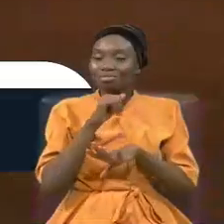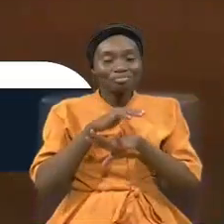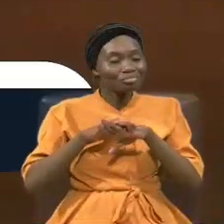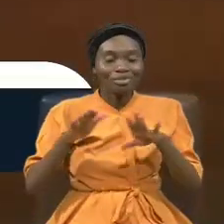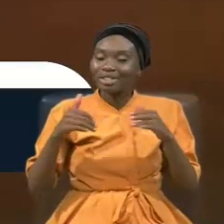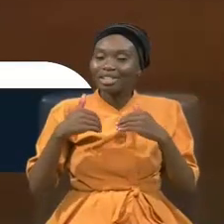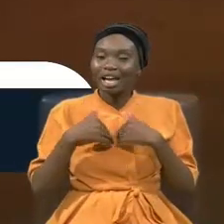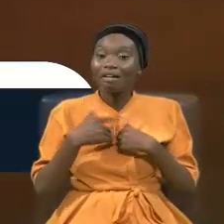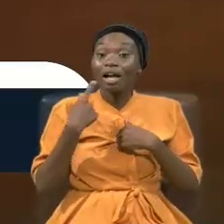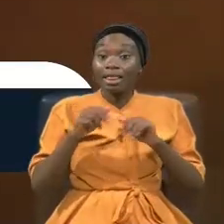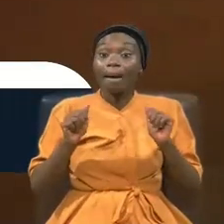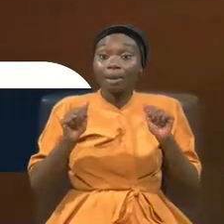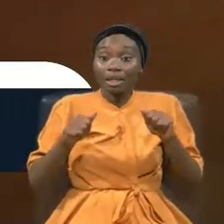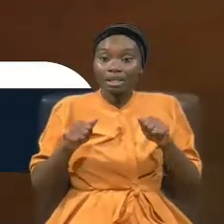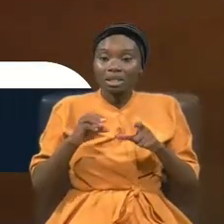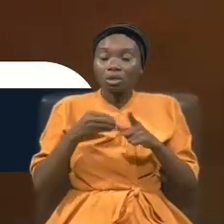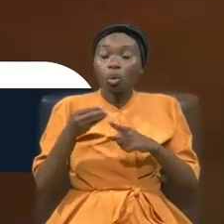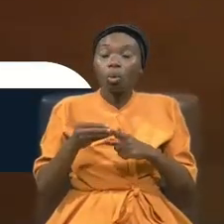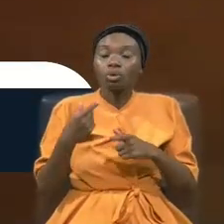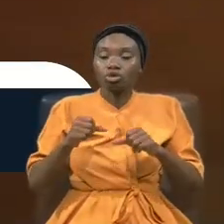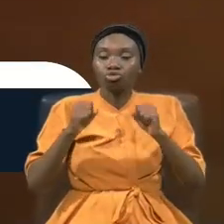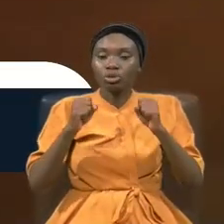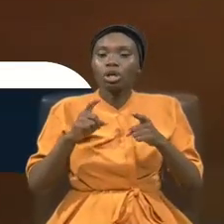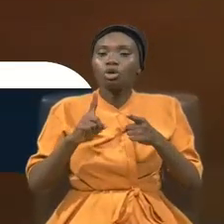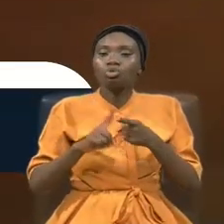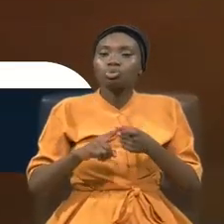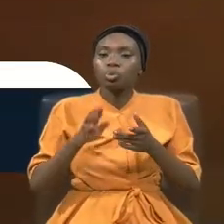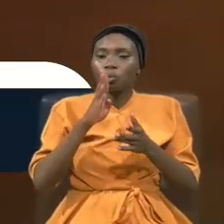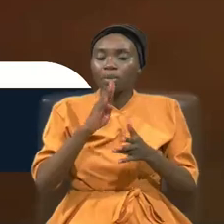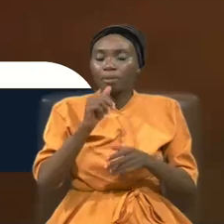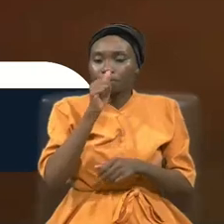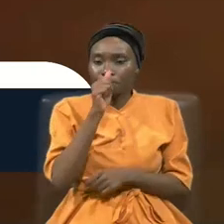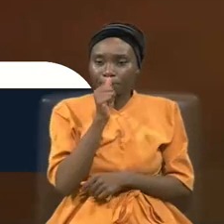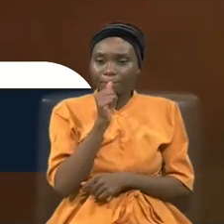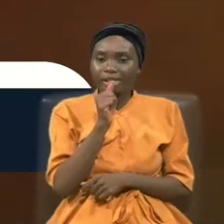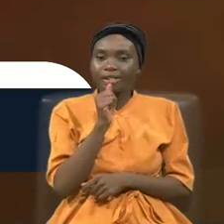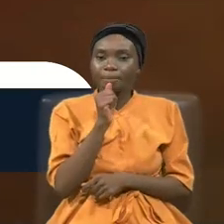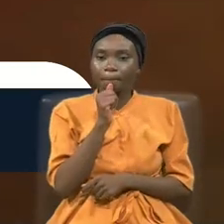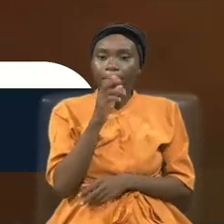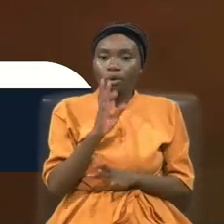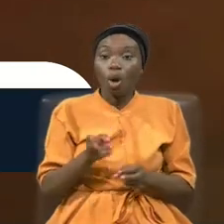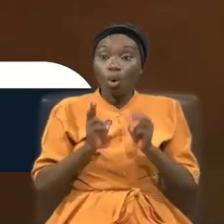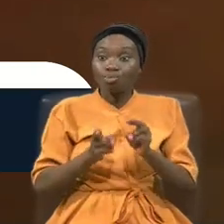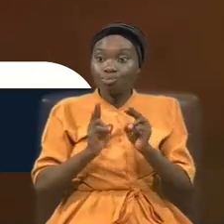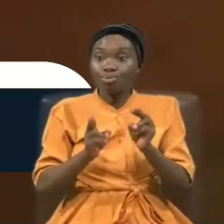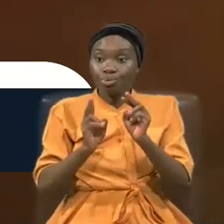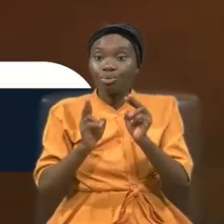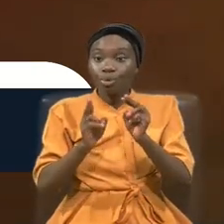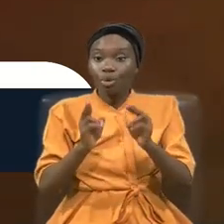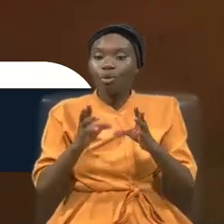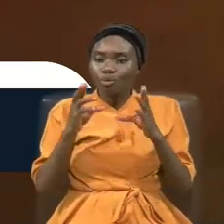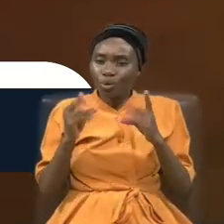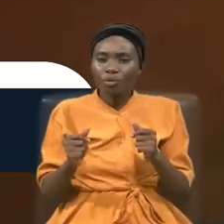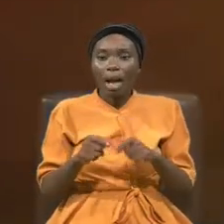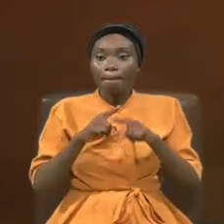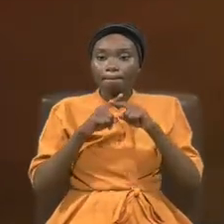Le monde n'a pas cette habileté d'être patient. Alors, les gens se